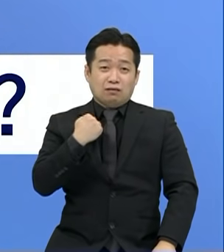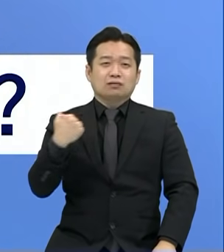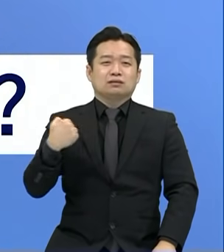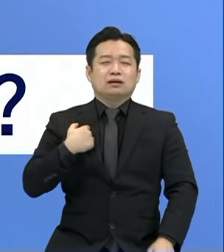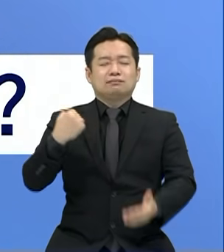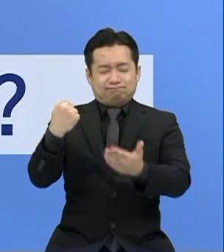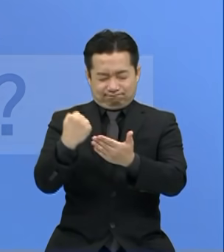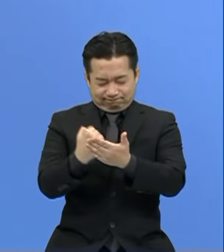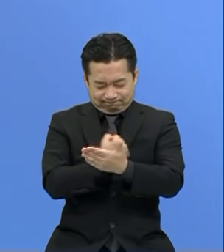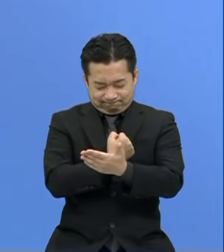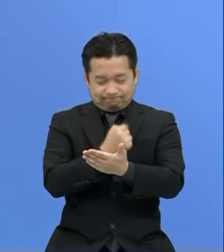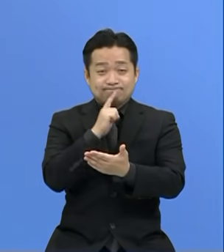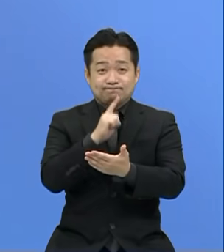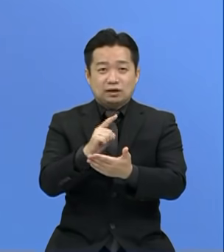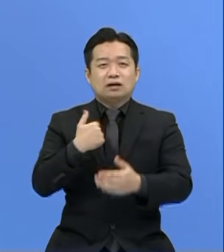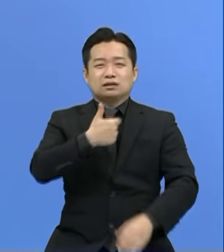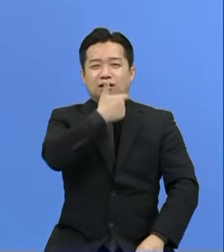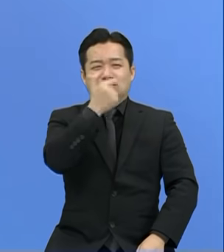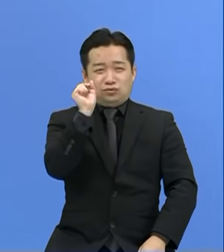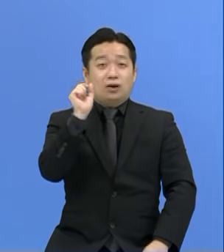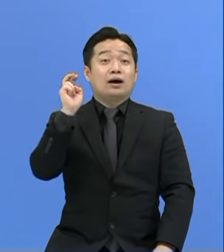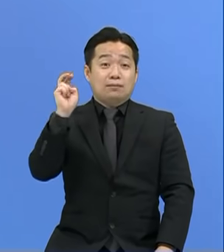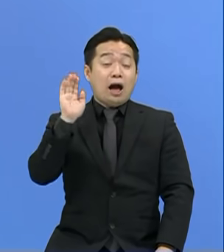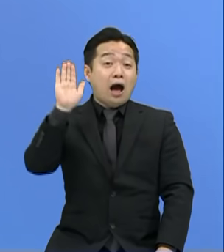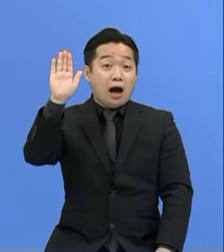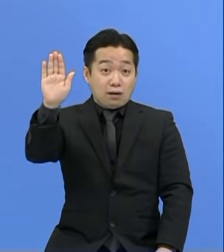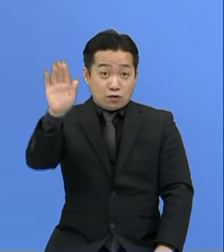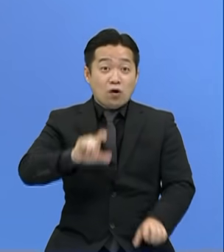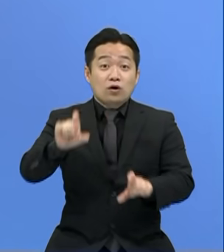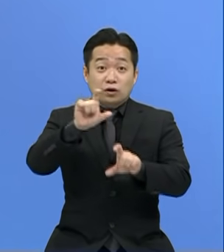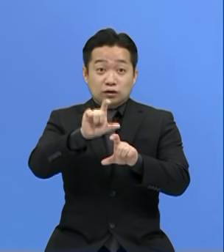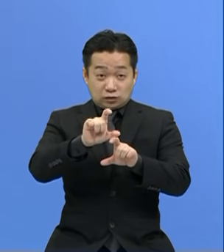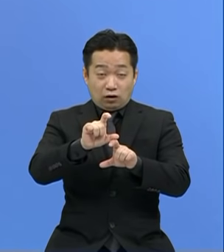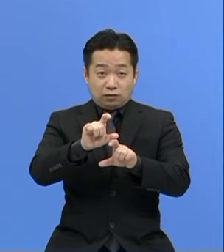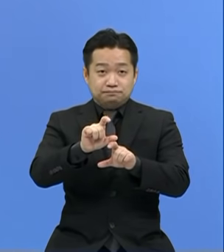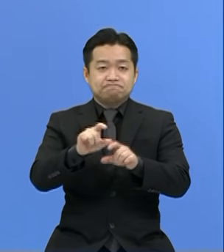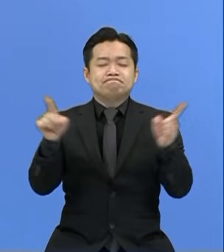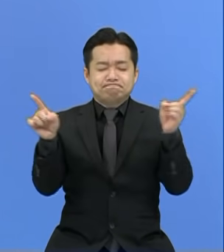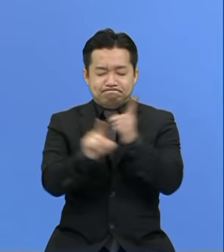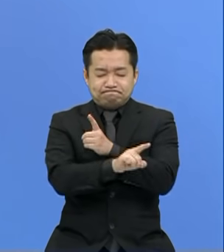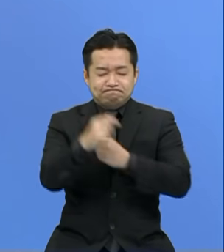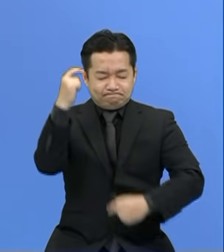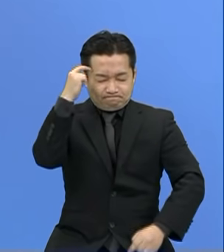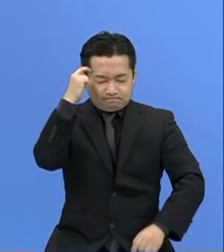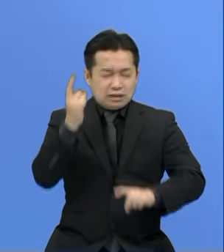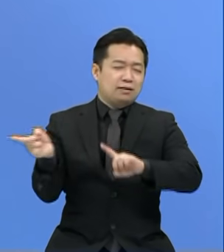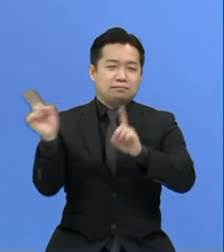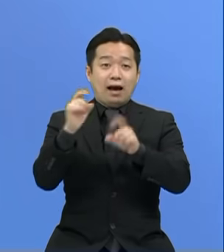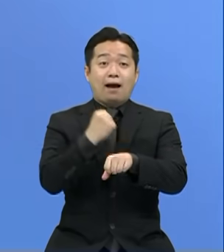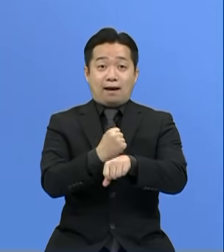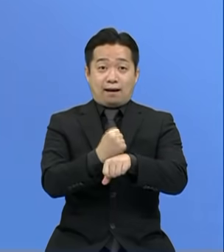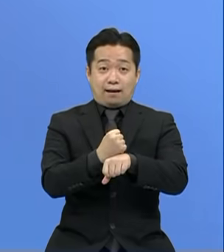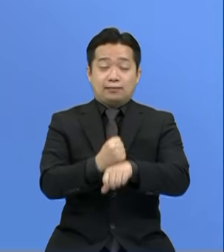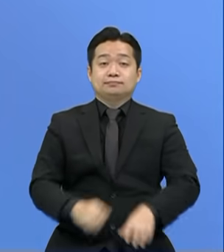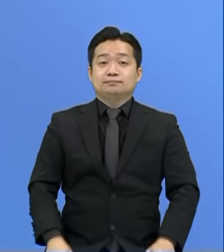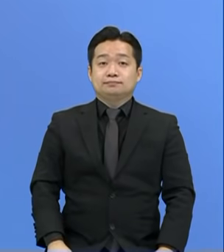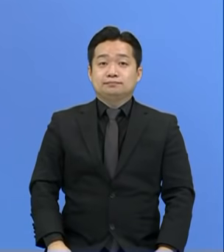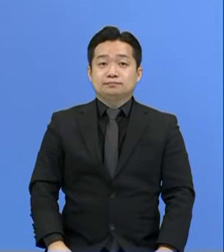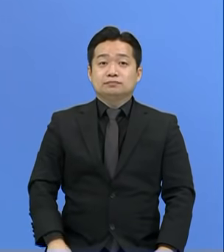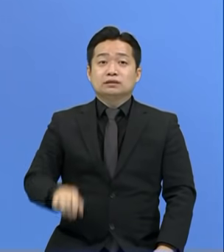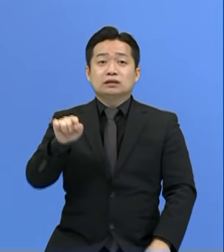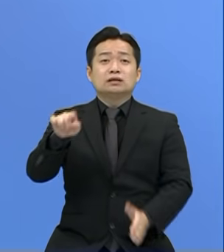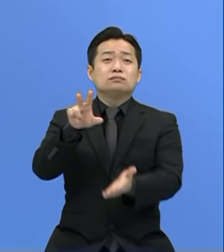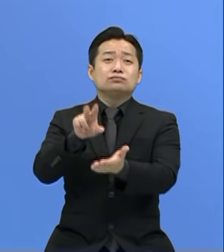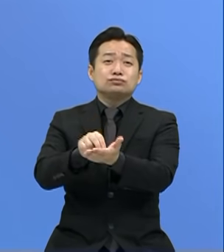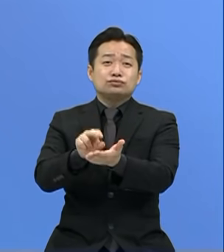말씀을 드립니다. 제가 부족한 거죠. 앞으로는 좀 더 개선의 계기로 삼겠다는 말씀드리고요. 그러나 그 문제를